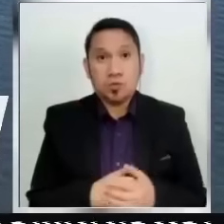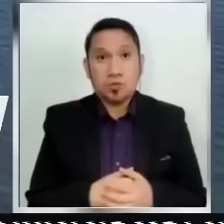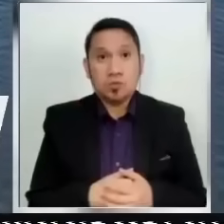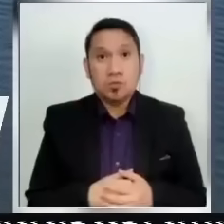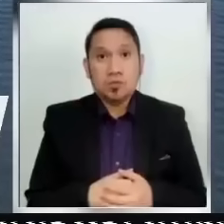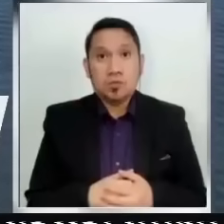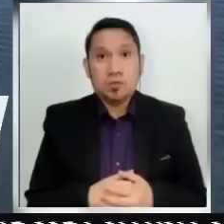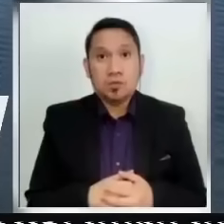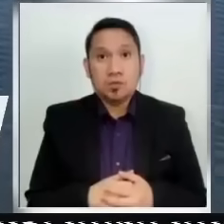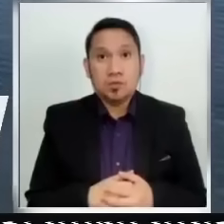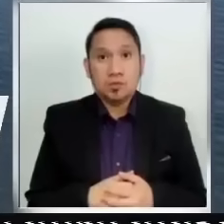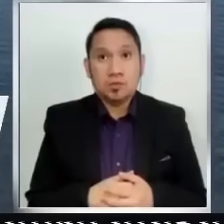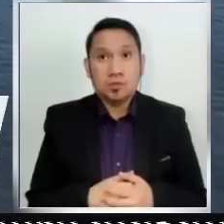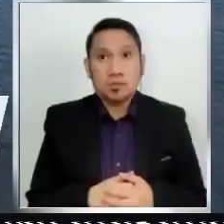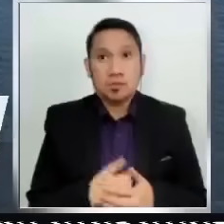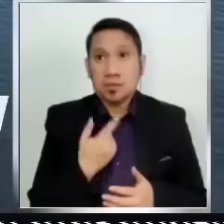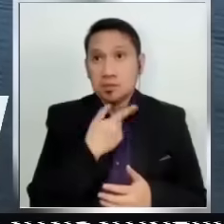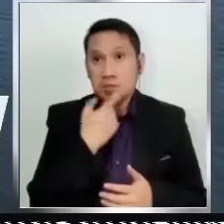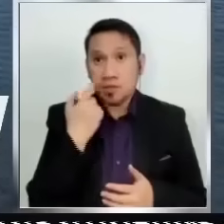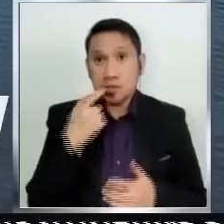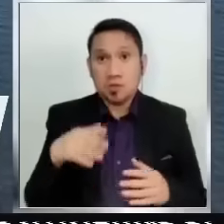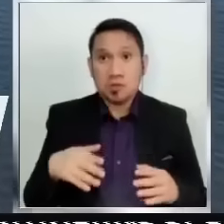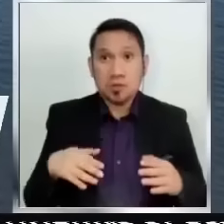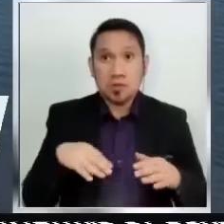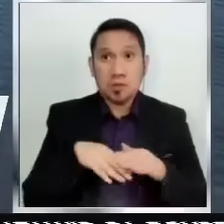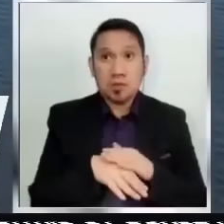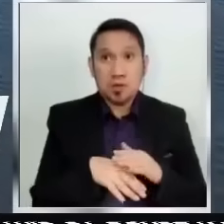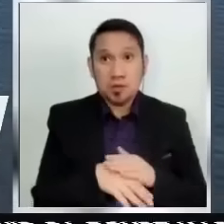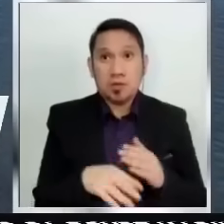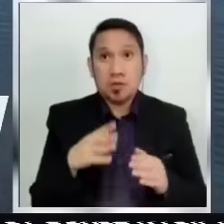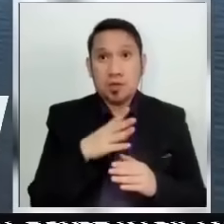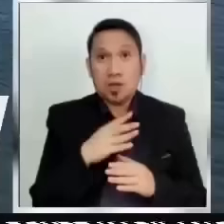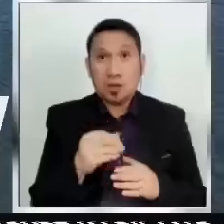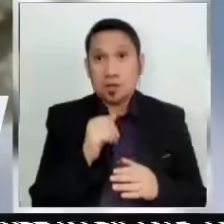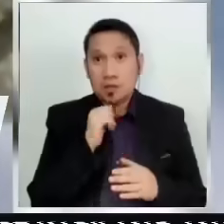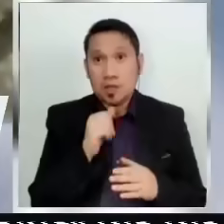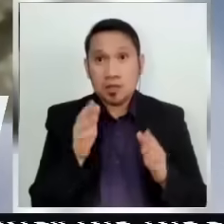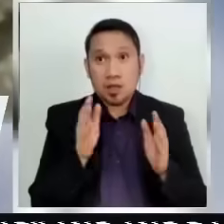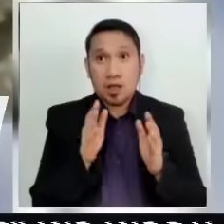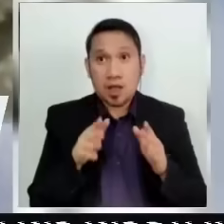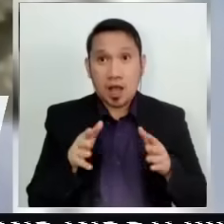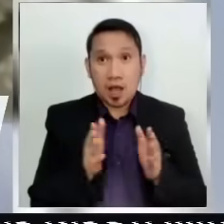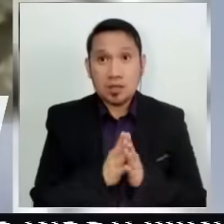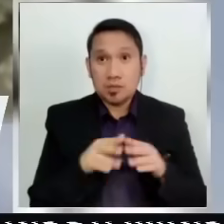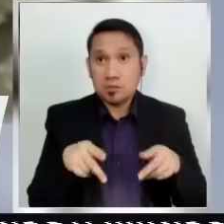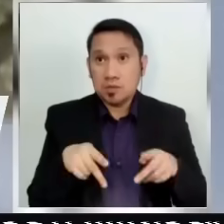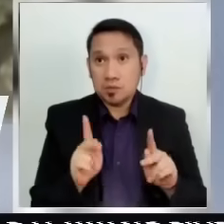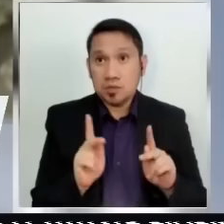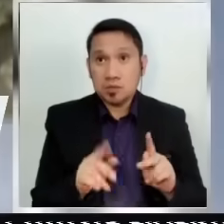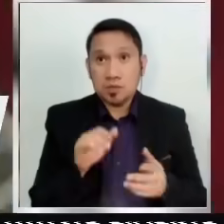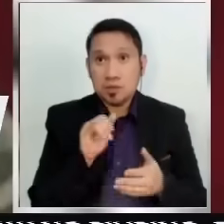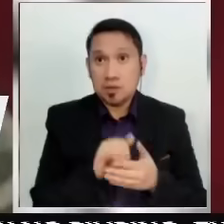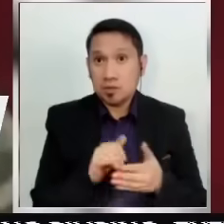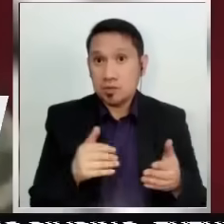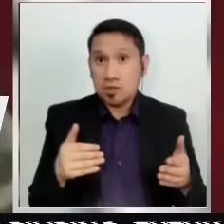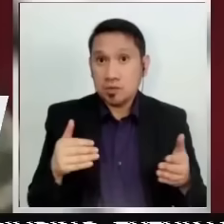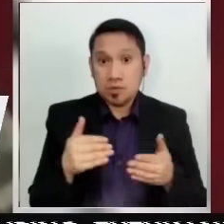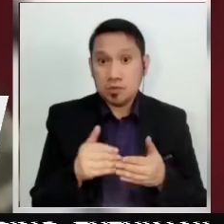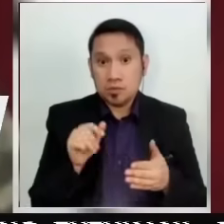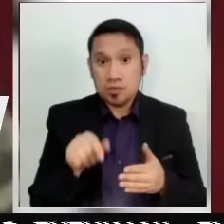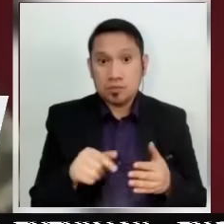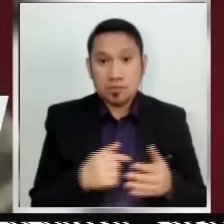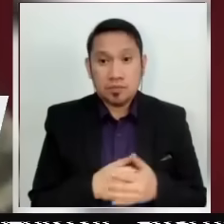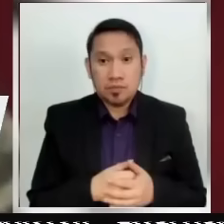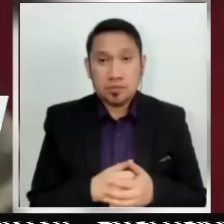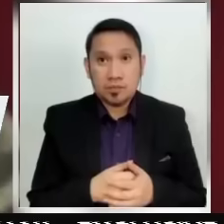de Masinloc dahil sa pag-trespass umano roon at di pagpapaalam sa China. The closest point na nagkaroon sila is